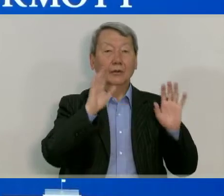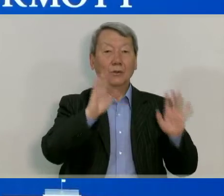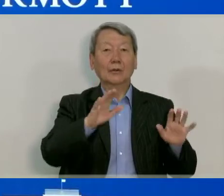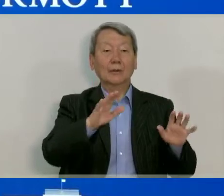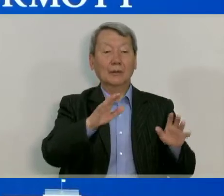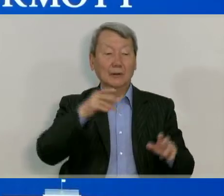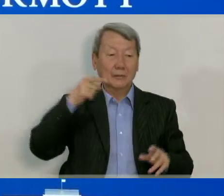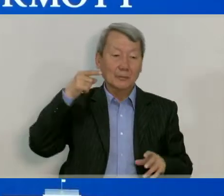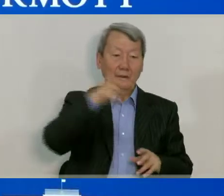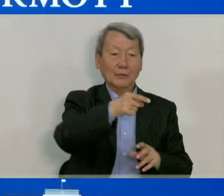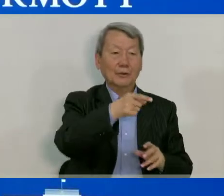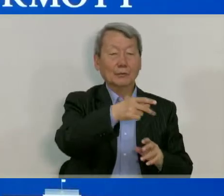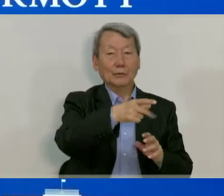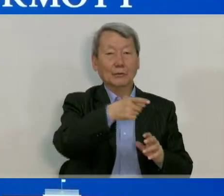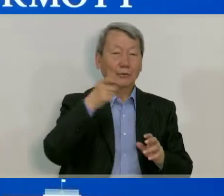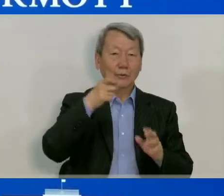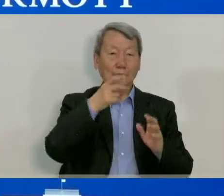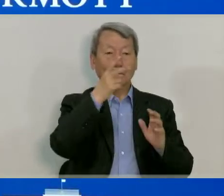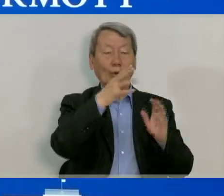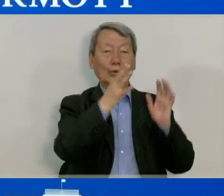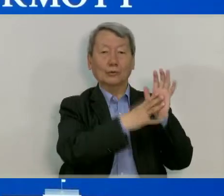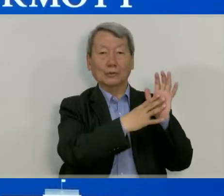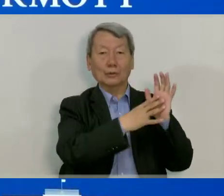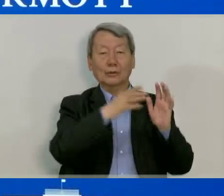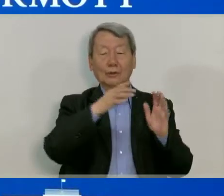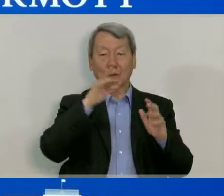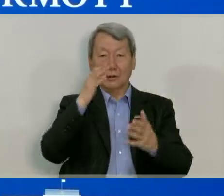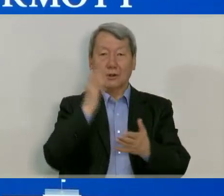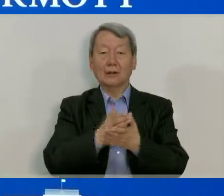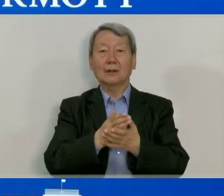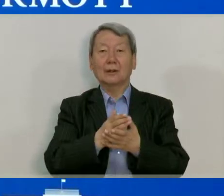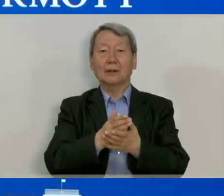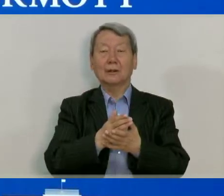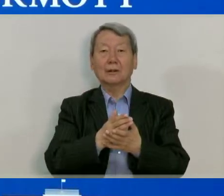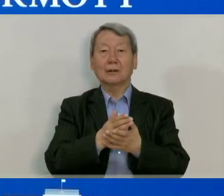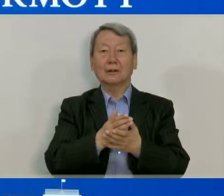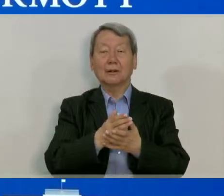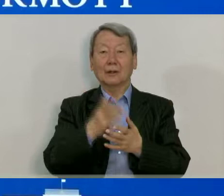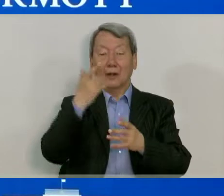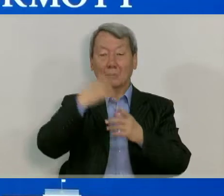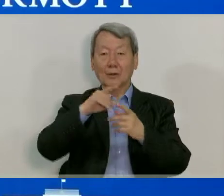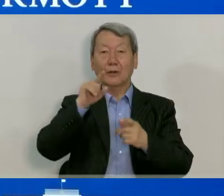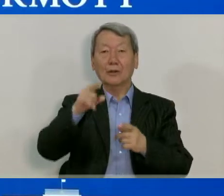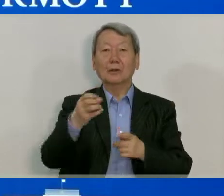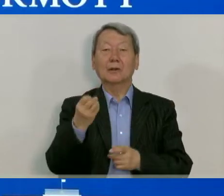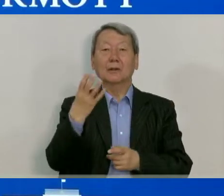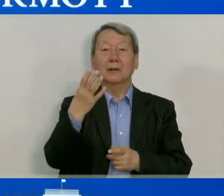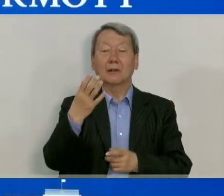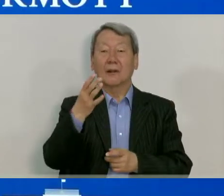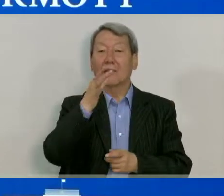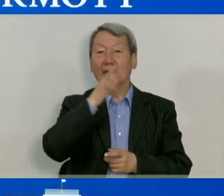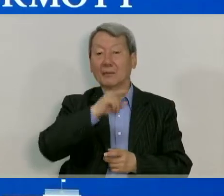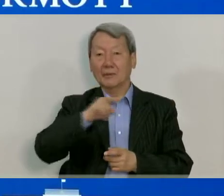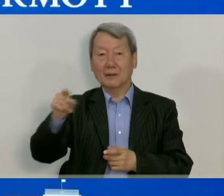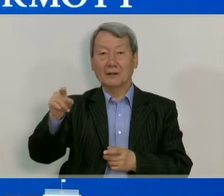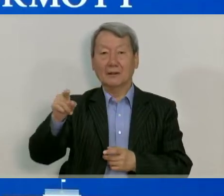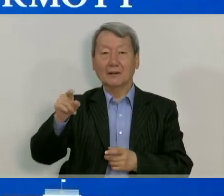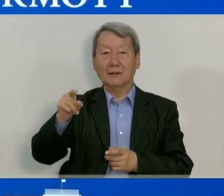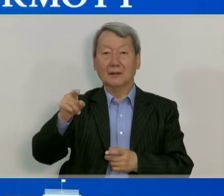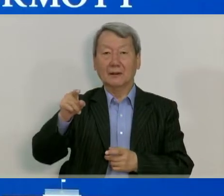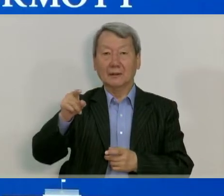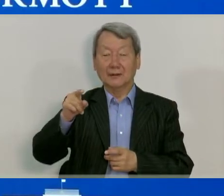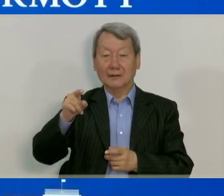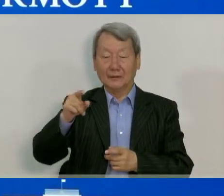саны 1109-ді түзді. Егер де эпидемиялық авал бойынша